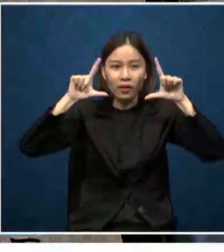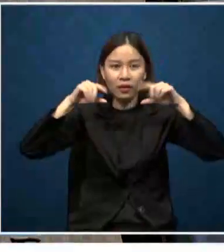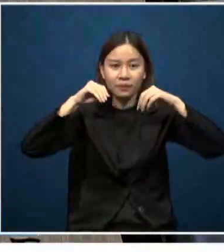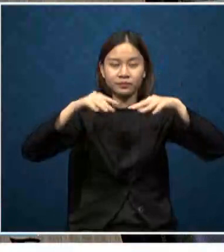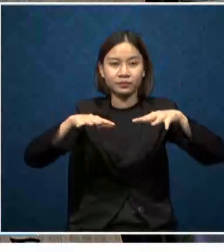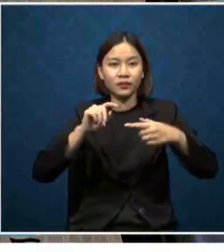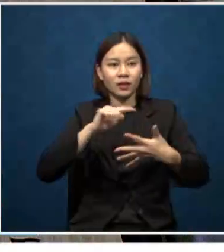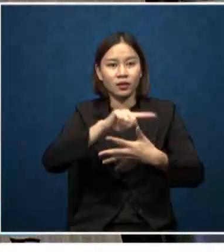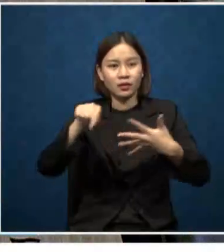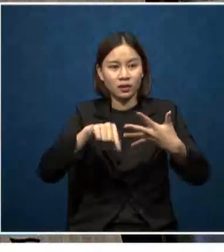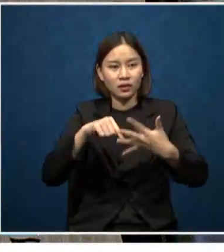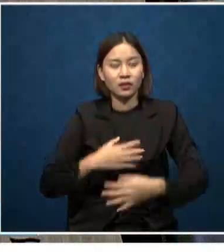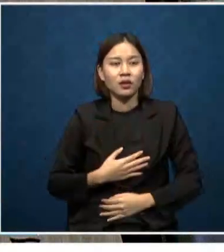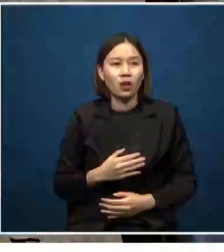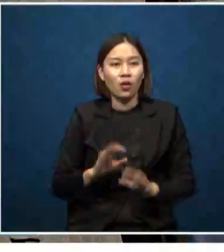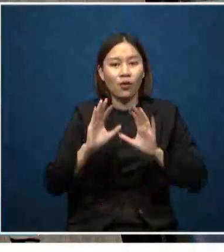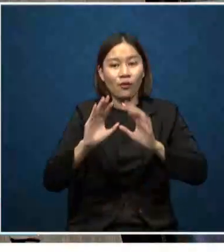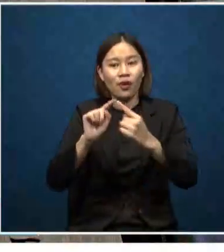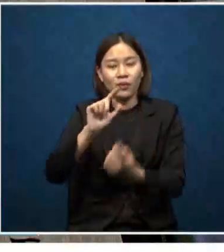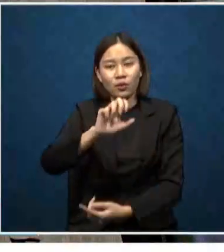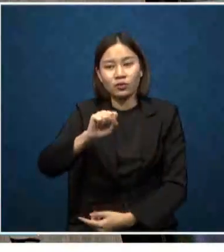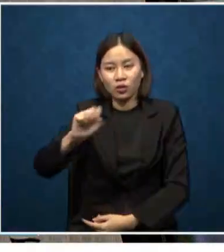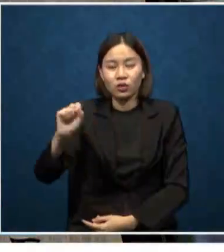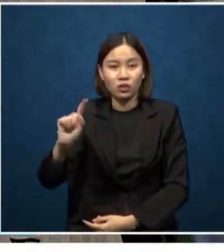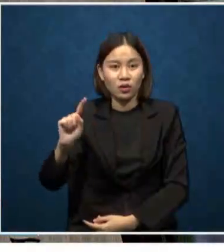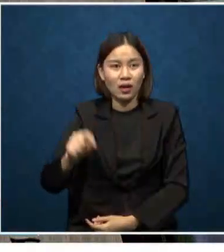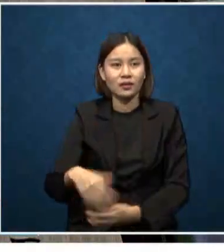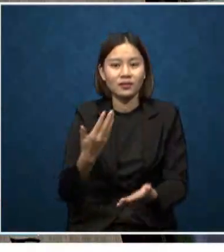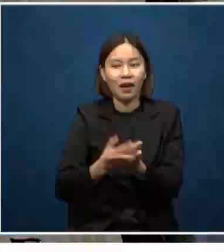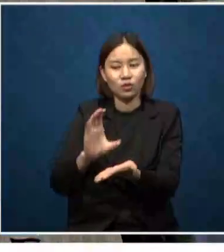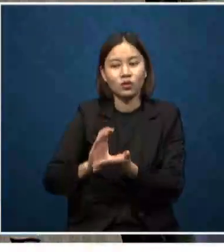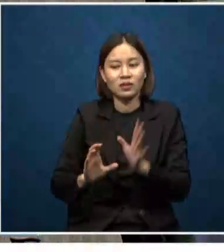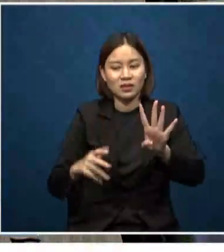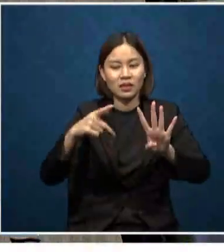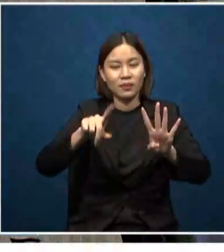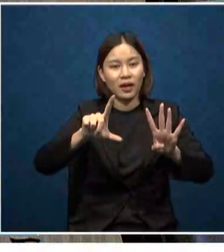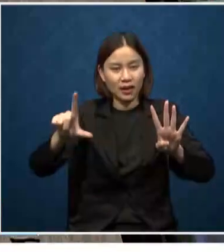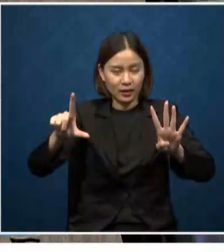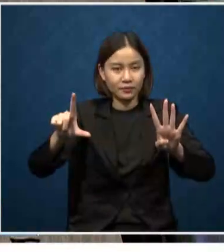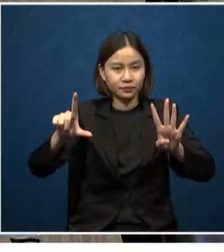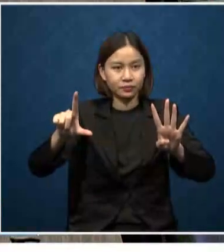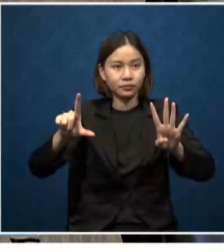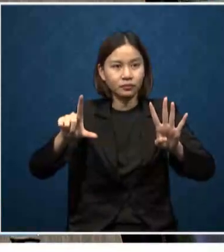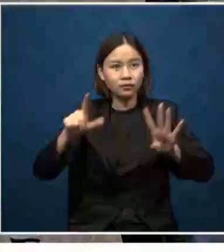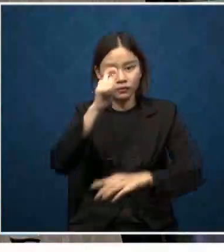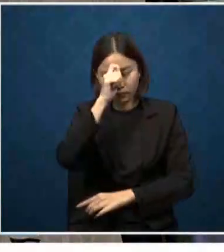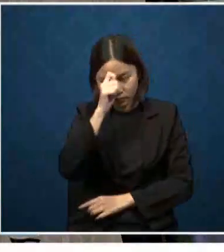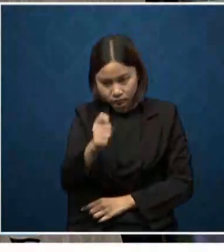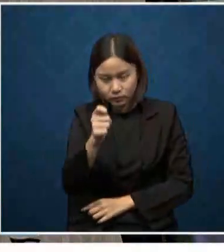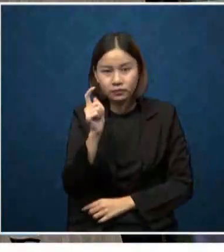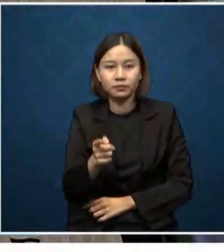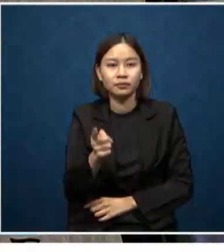แต่ขออนุญาตกราบเรียนท่านประธานผ่านไปทางสสสว่า 4,000ล้านด้วยความเคารพท่านอย่าง